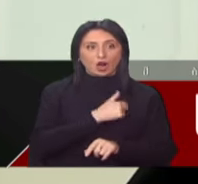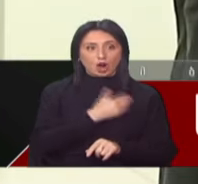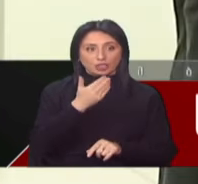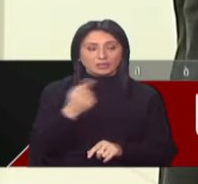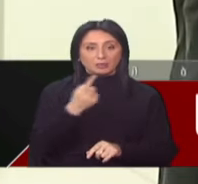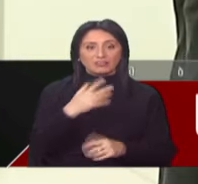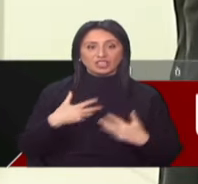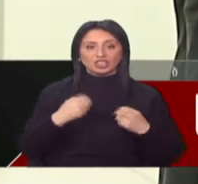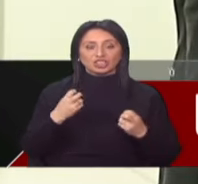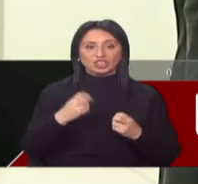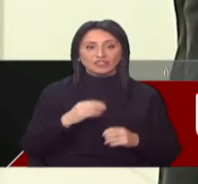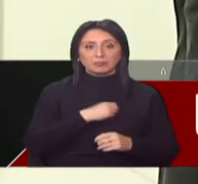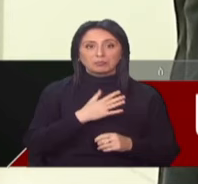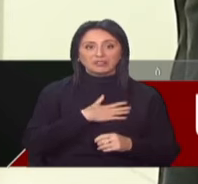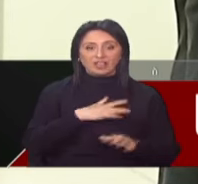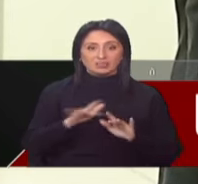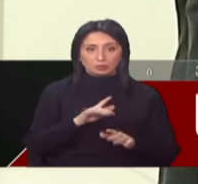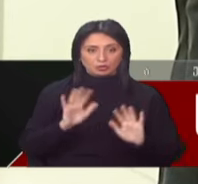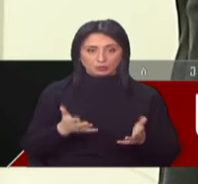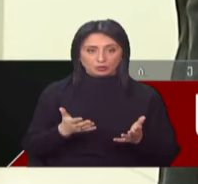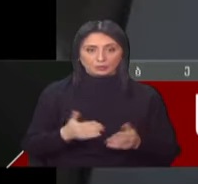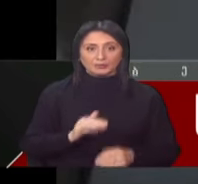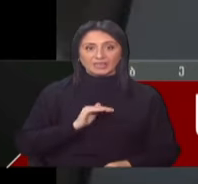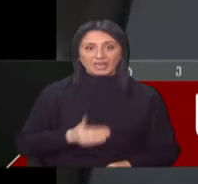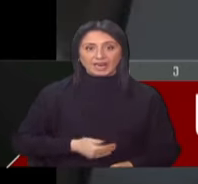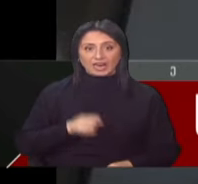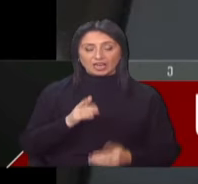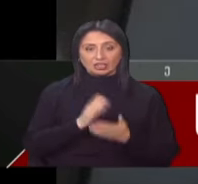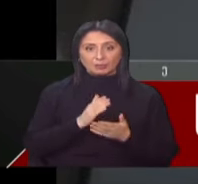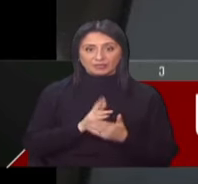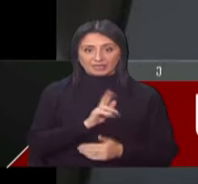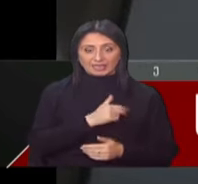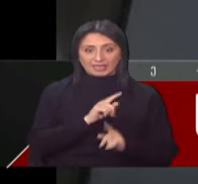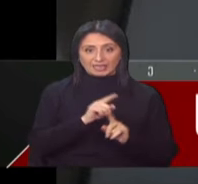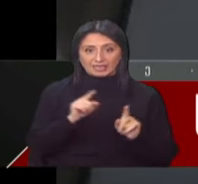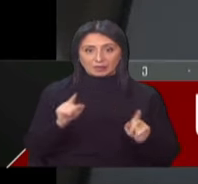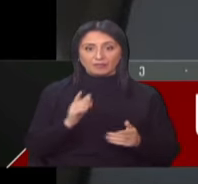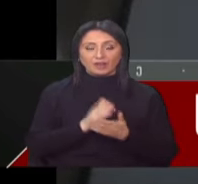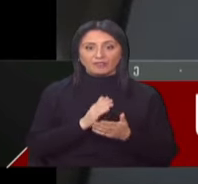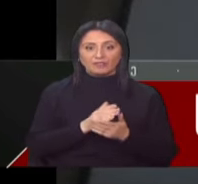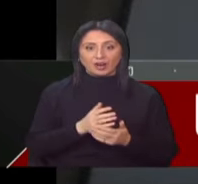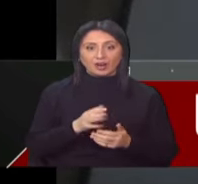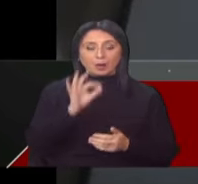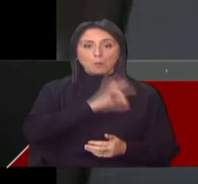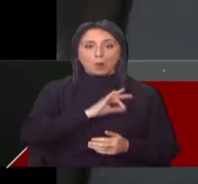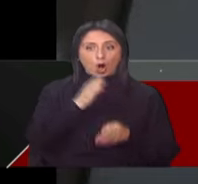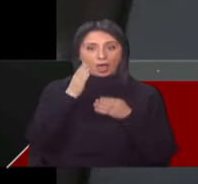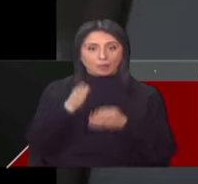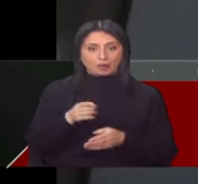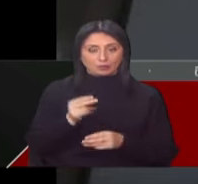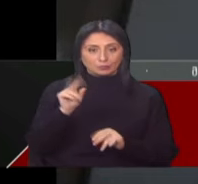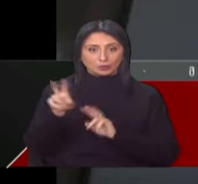და პირველადი ჯანდაცვის პრივატიზაციის პროცესში მოხდა. Კერძო სექტორში არსებული კლინიკები არის მოგებაზე